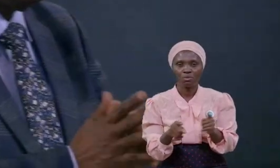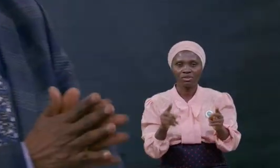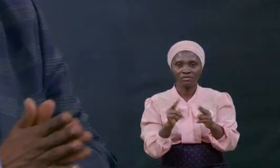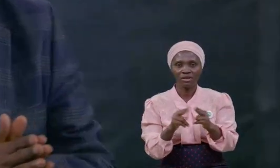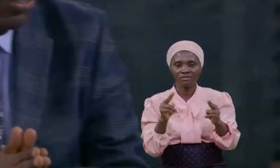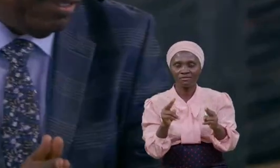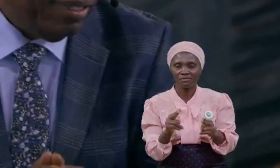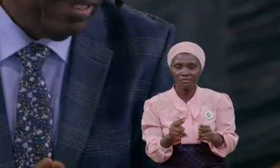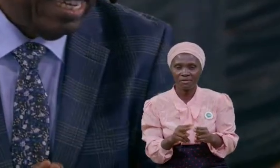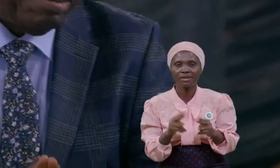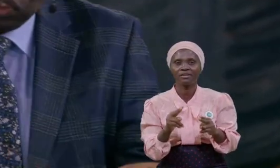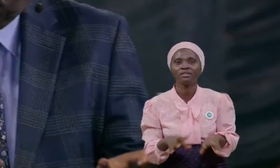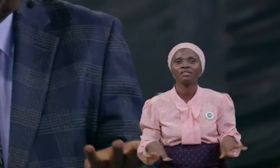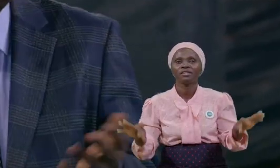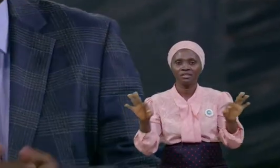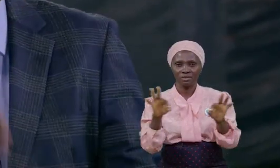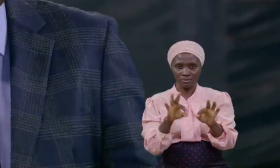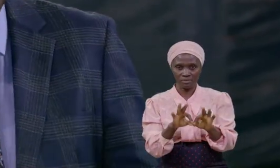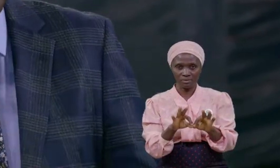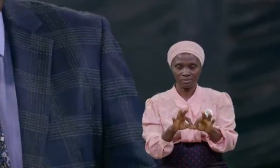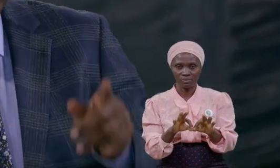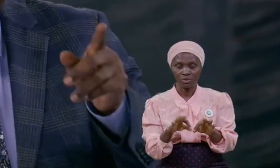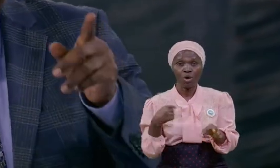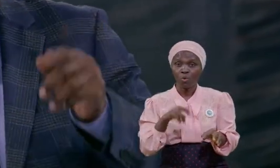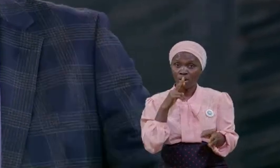Nous considérons quelque chose de commun, mais